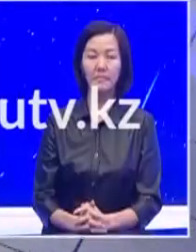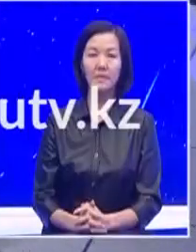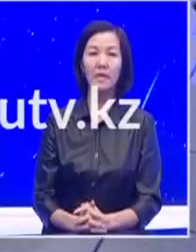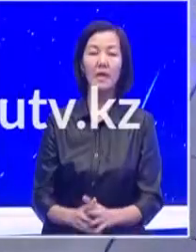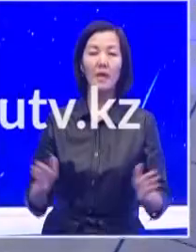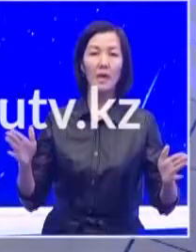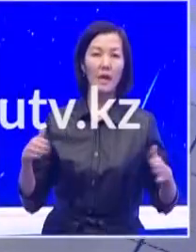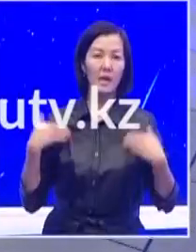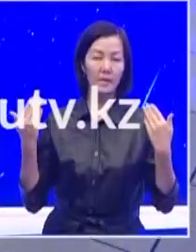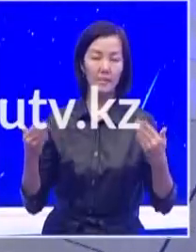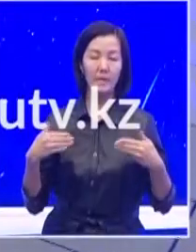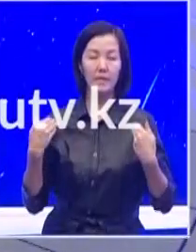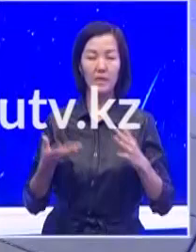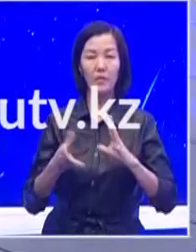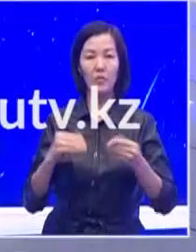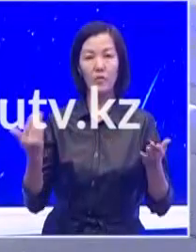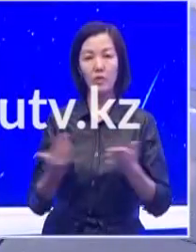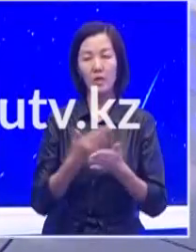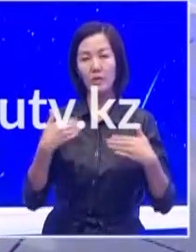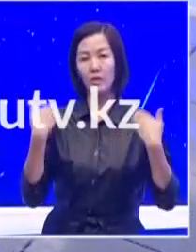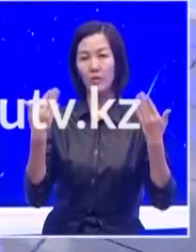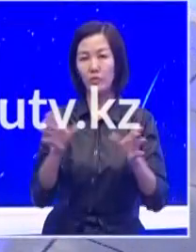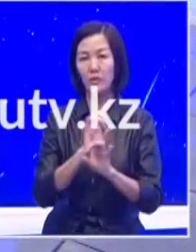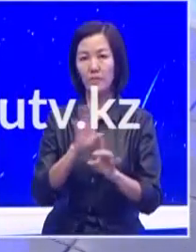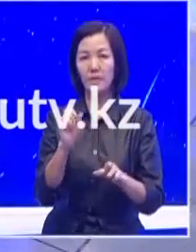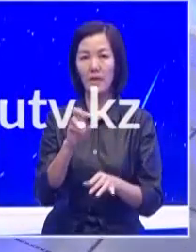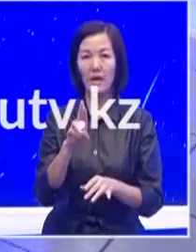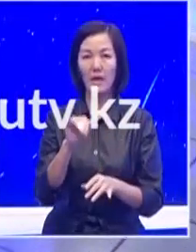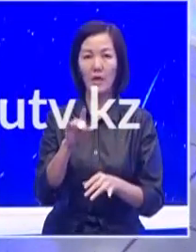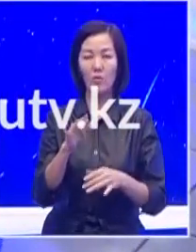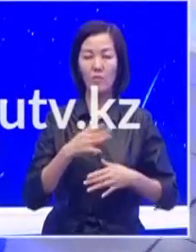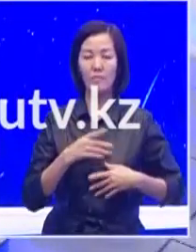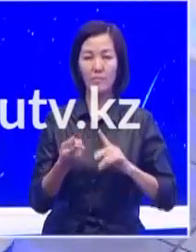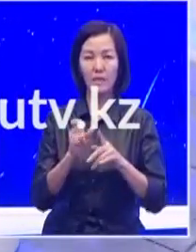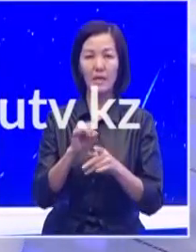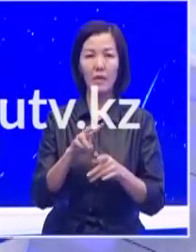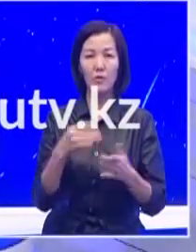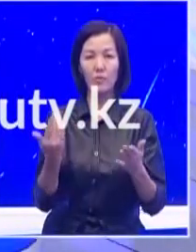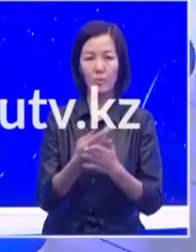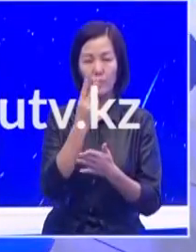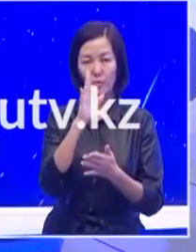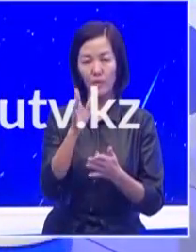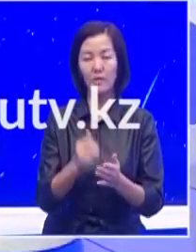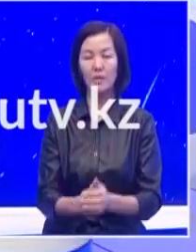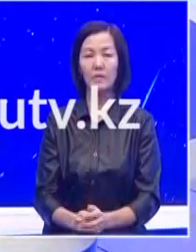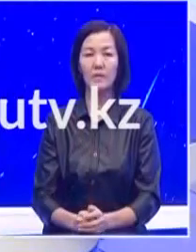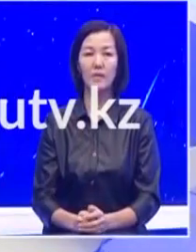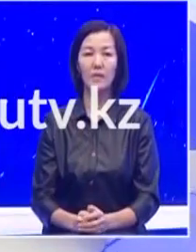Армысыздар, жетісу арнасында қорытынды жаңалықтар. Студияда Аялым Сансызбаева, сурдодармада Айгүл Жұмашқызы. Бүгін көретіндеріңіз.